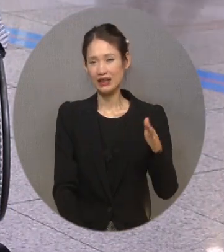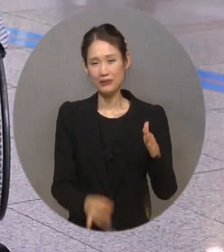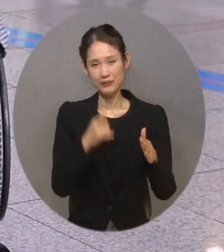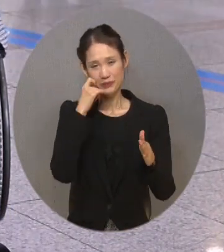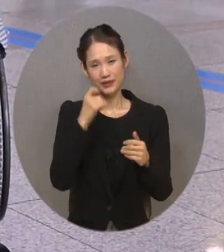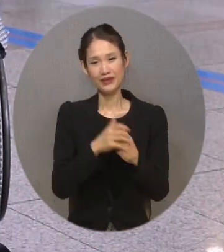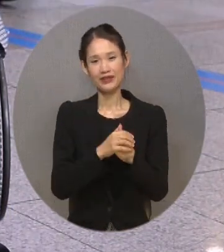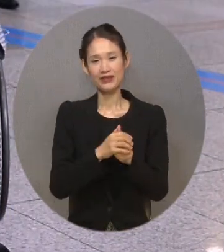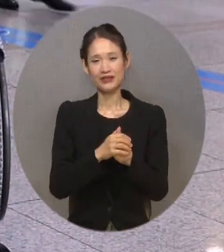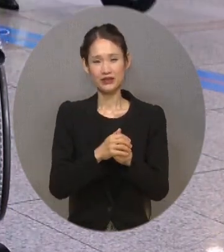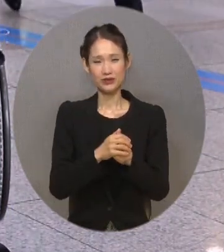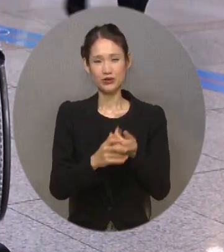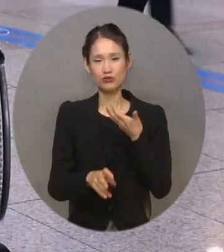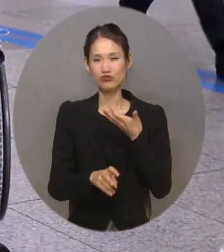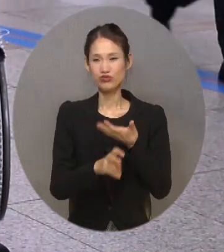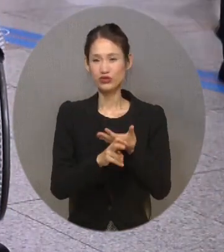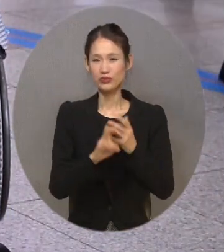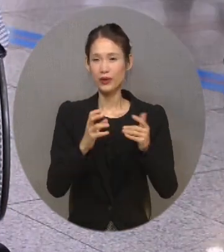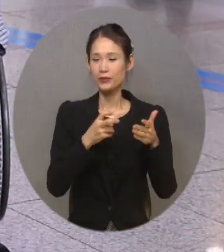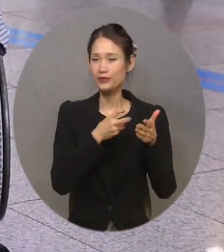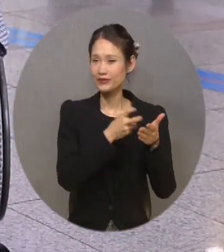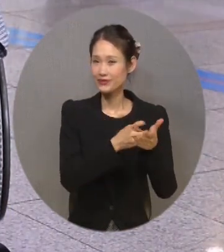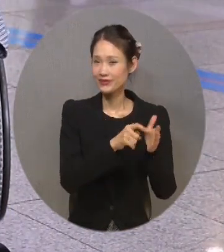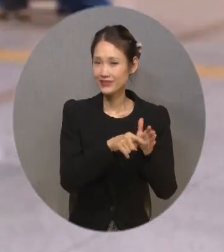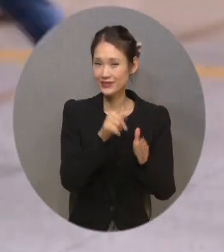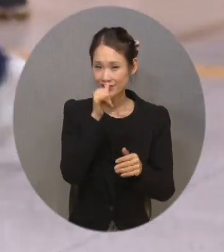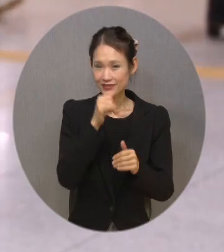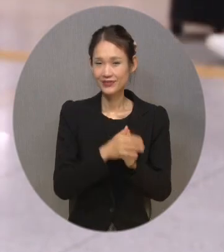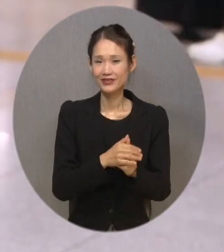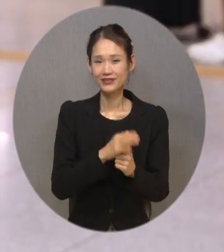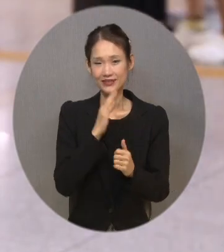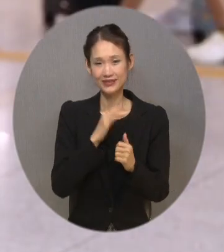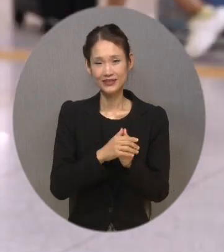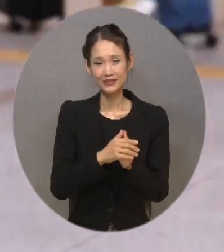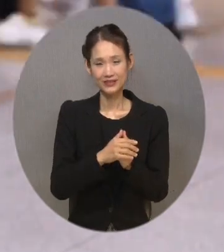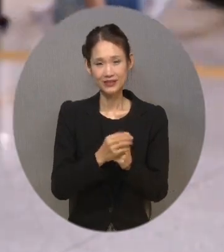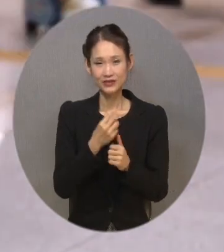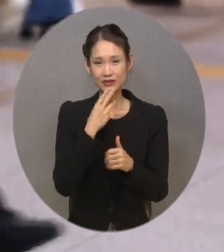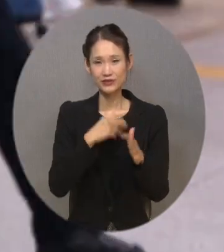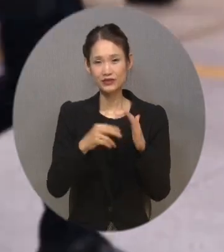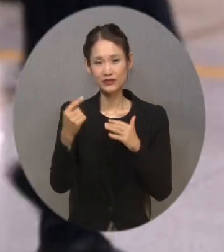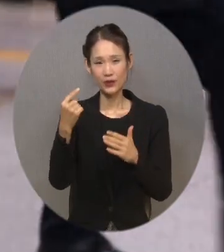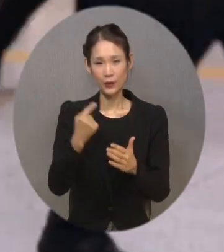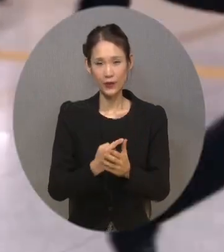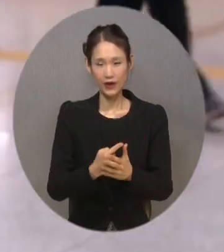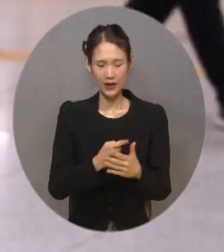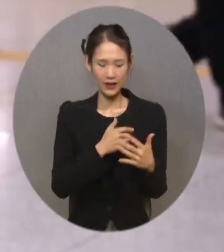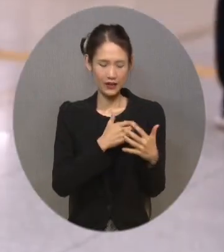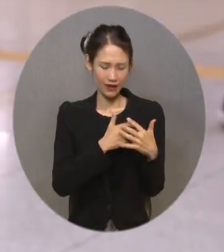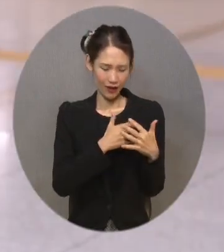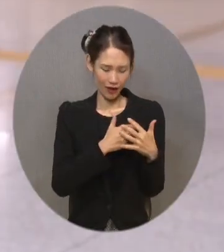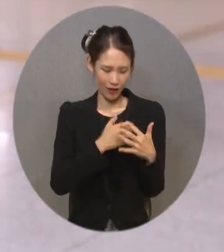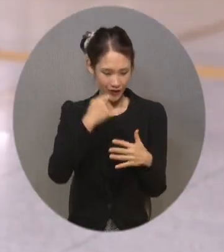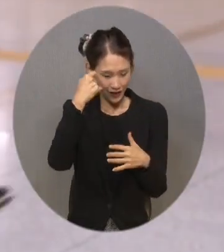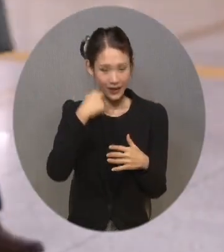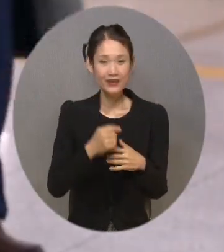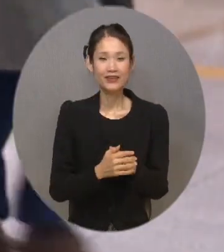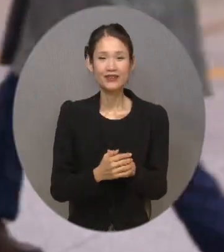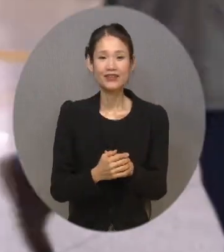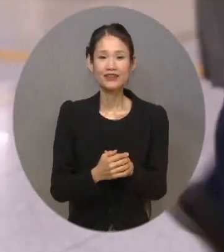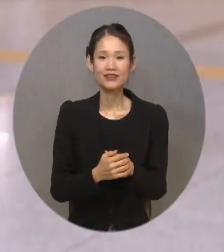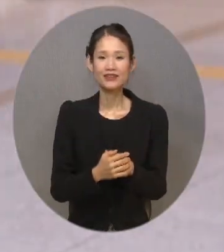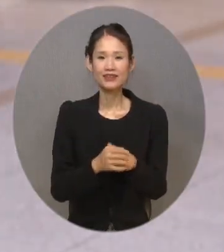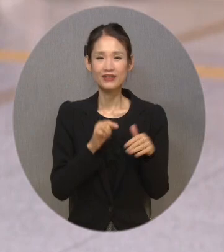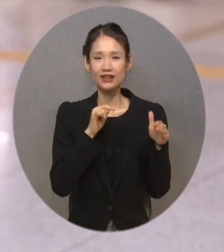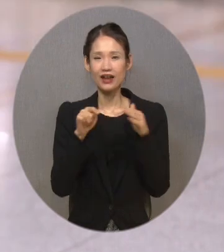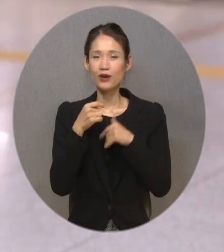불법 입국이 되는 거야. 사실 그러면 나는 그 생각해서, 야, 서울역 오니까 설레는 느낌 있잖아. 그래서, 아, 오늘 어디를